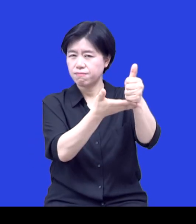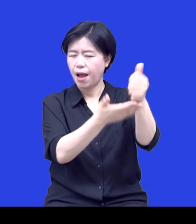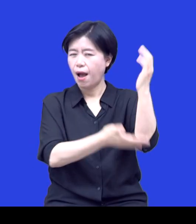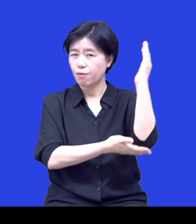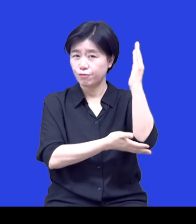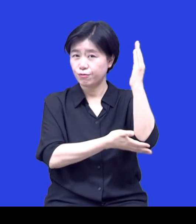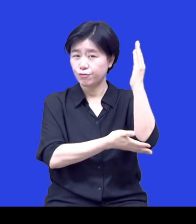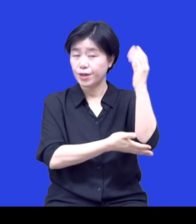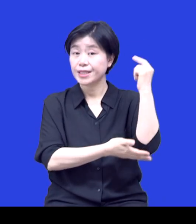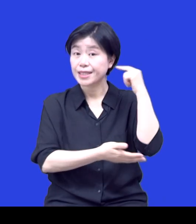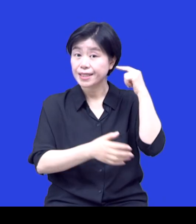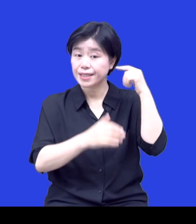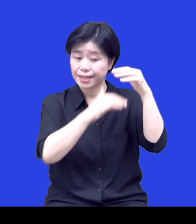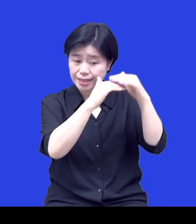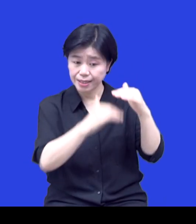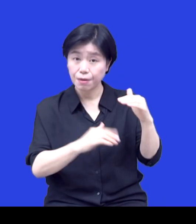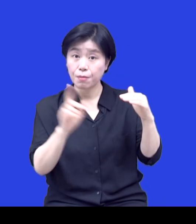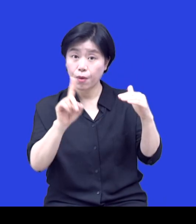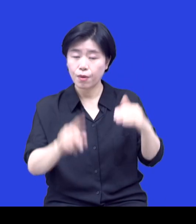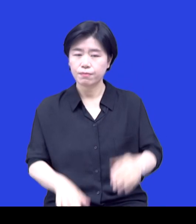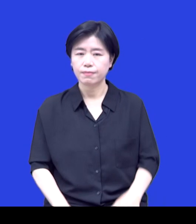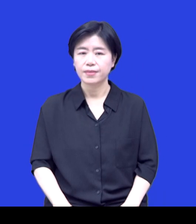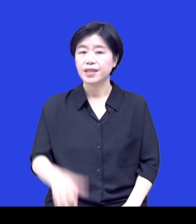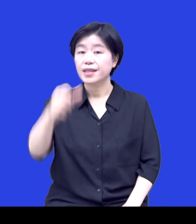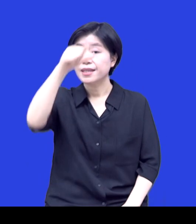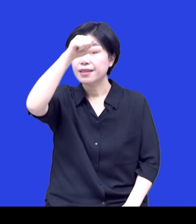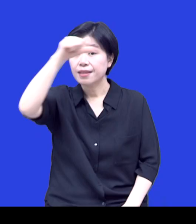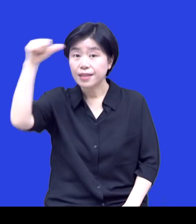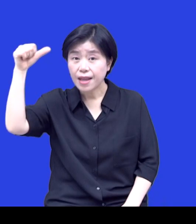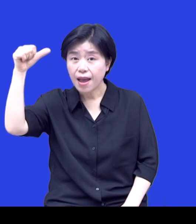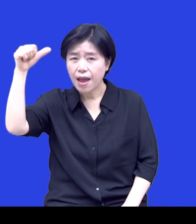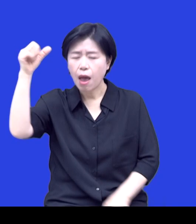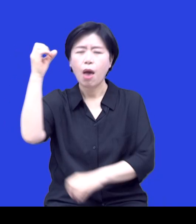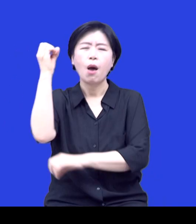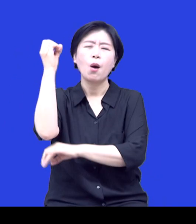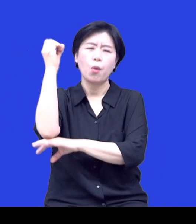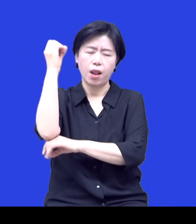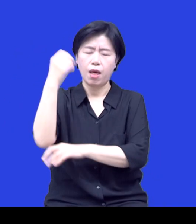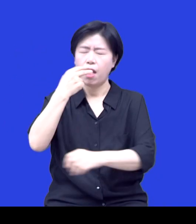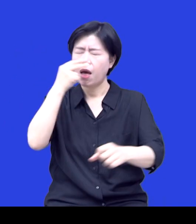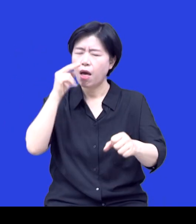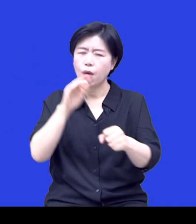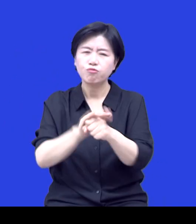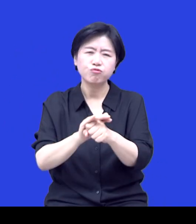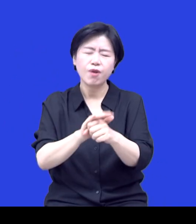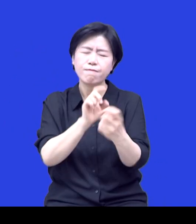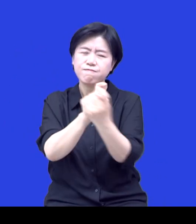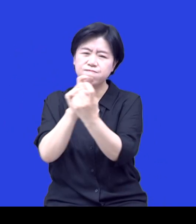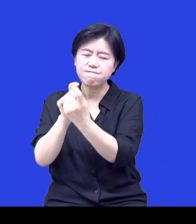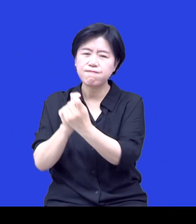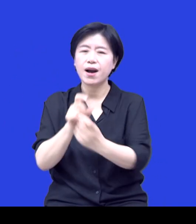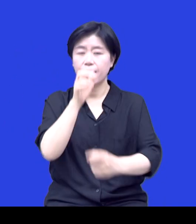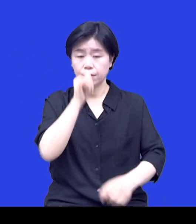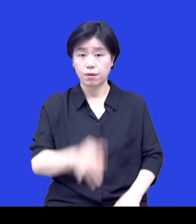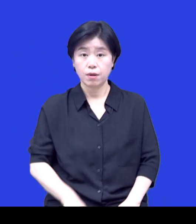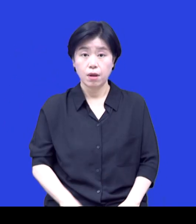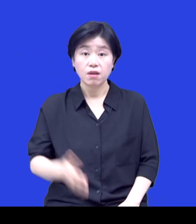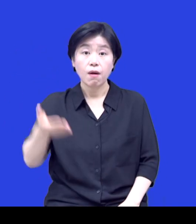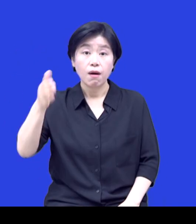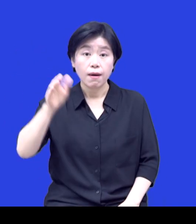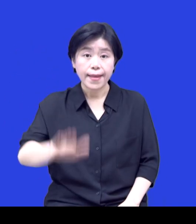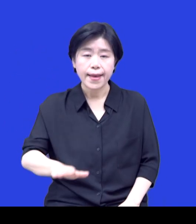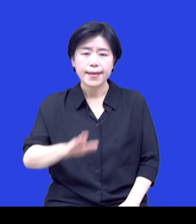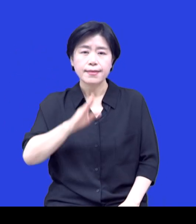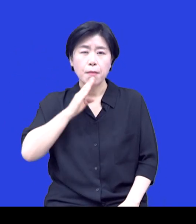나는데 네. 이분이 하는 말이 인생은 기본적으로 억울한 거다. 맞아요, 그런데 맞아요. 늘 억울해. 이분이 하시는 말씀이 진짜